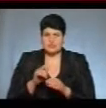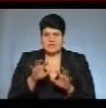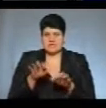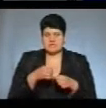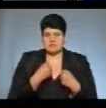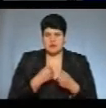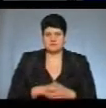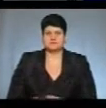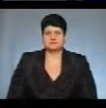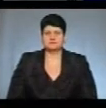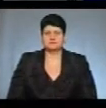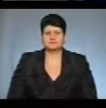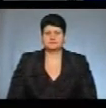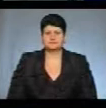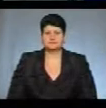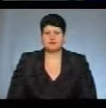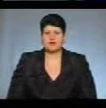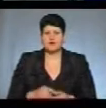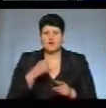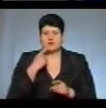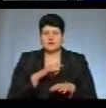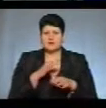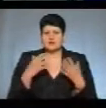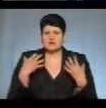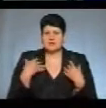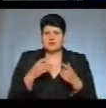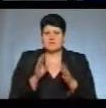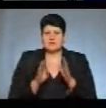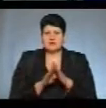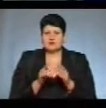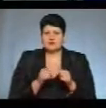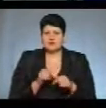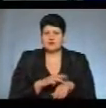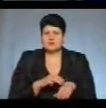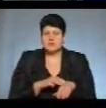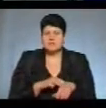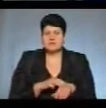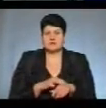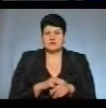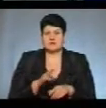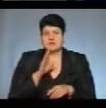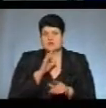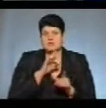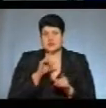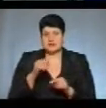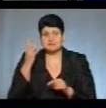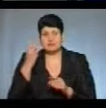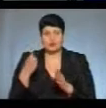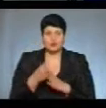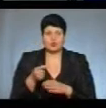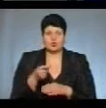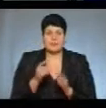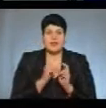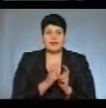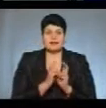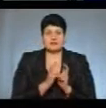її. За словами начальника Підволочиського відділу поліції Андрія Купчака, дівчина їхала з Хмельниччини до Тернополя